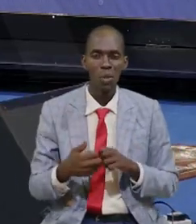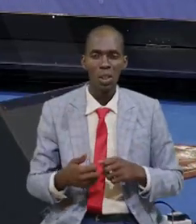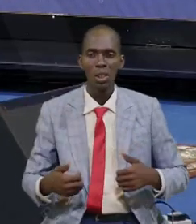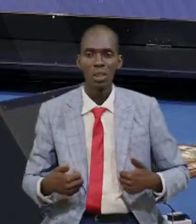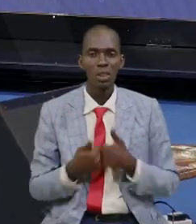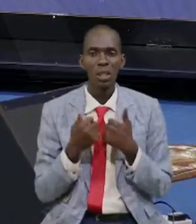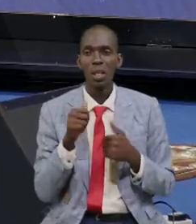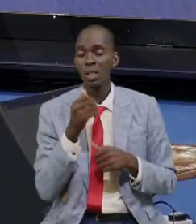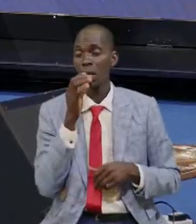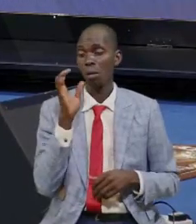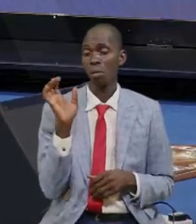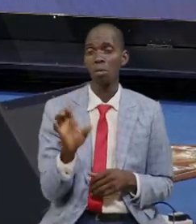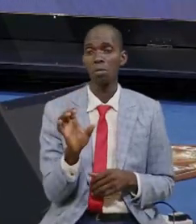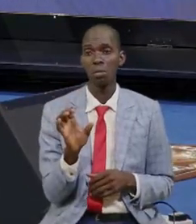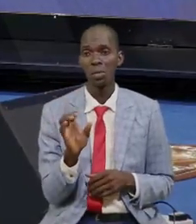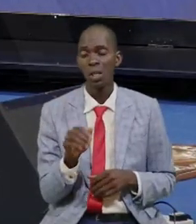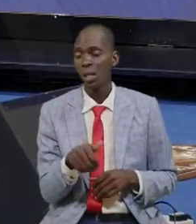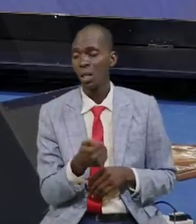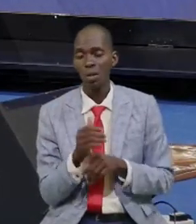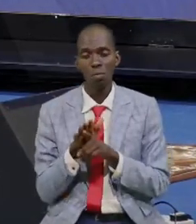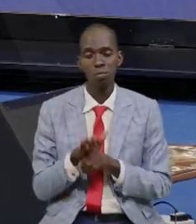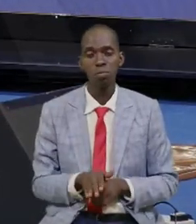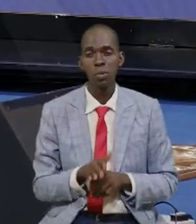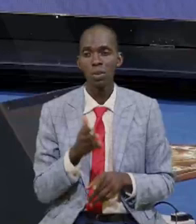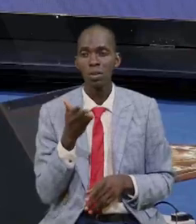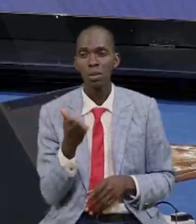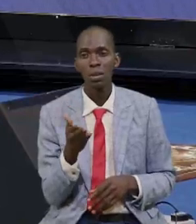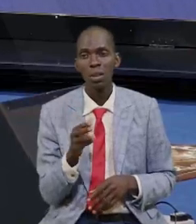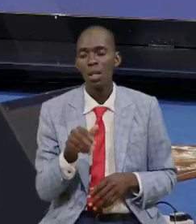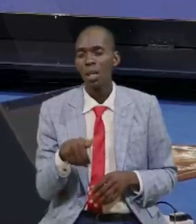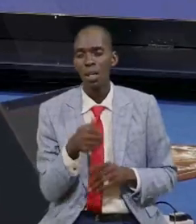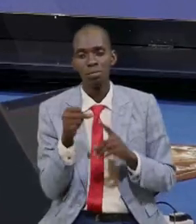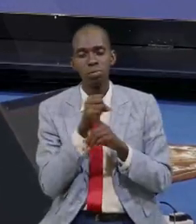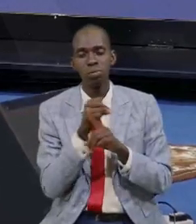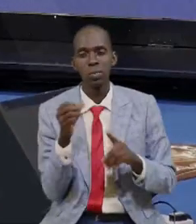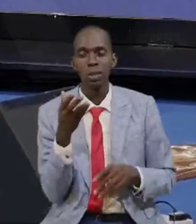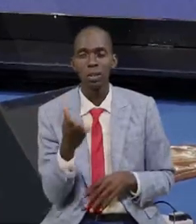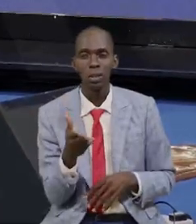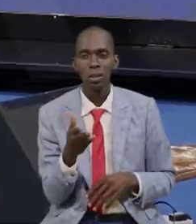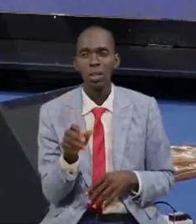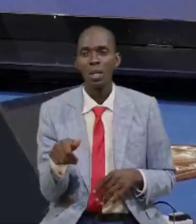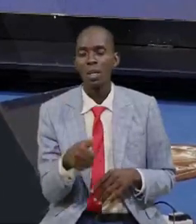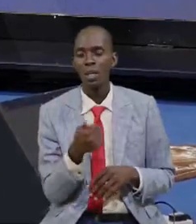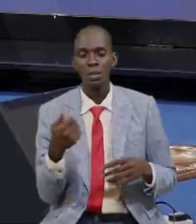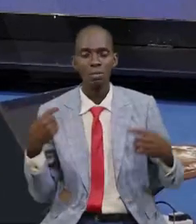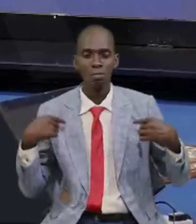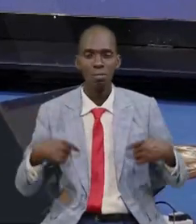une maladie, une malédiction, une oppression, une attaque, une